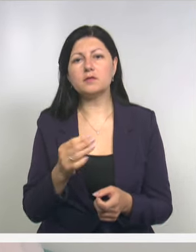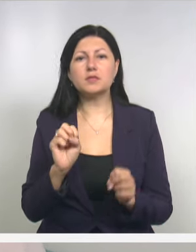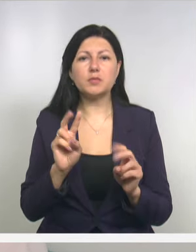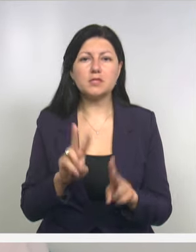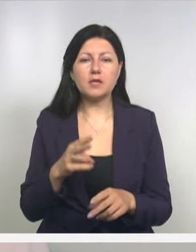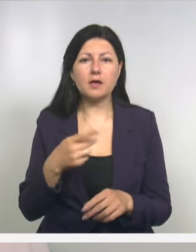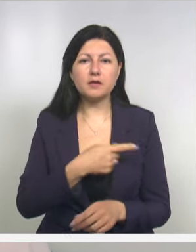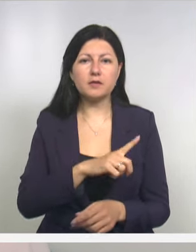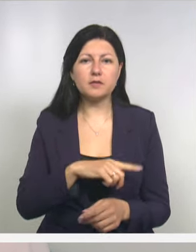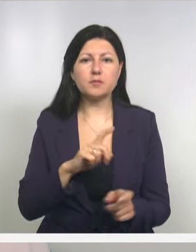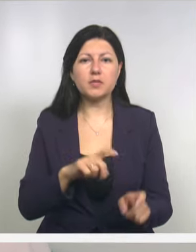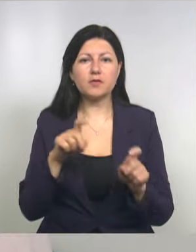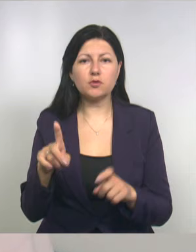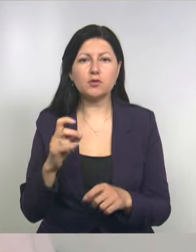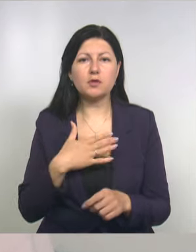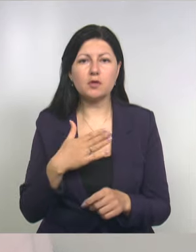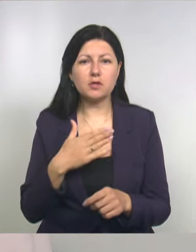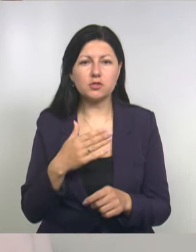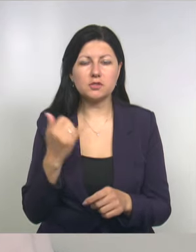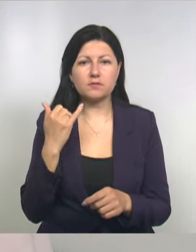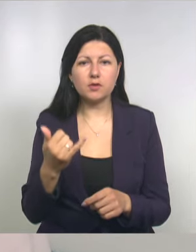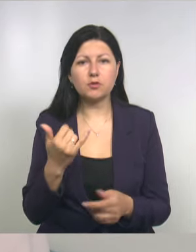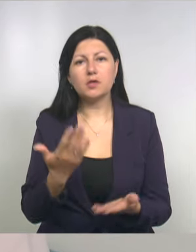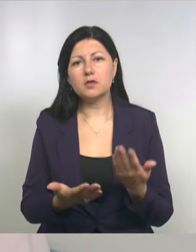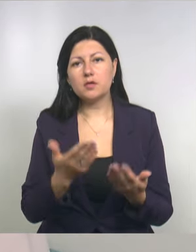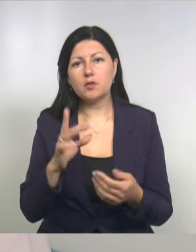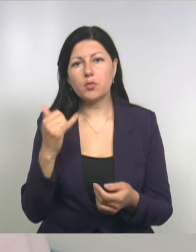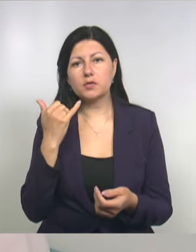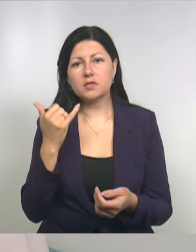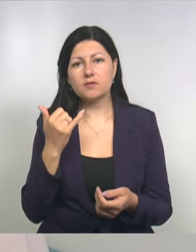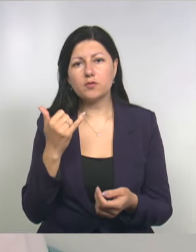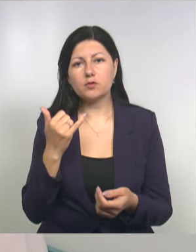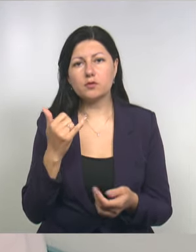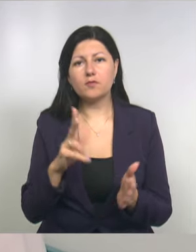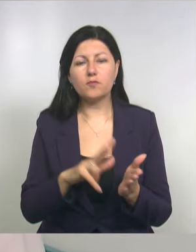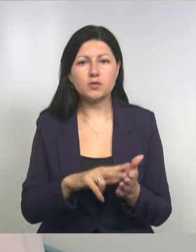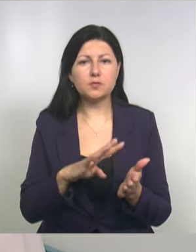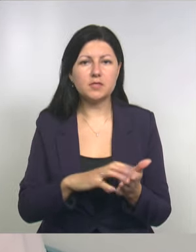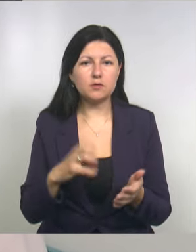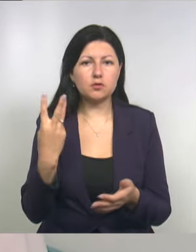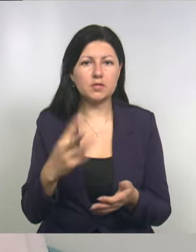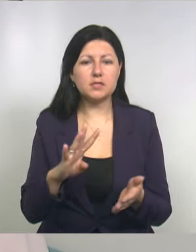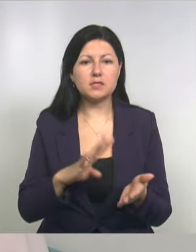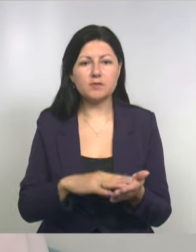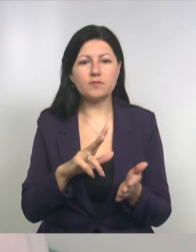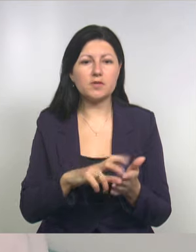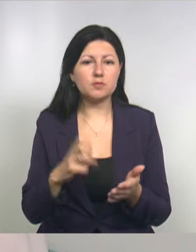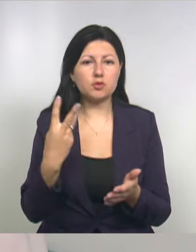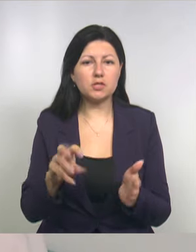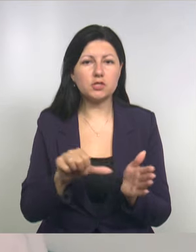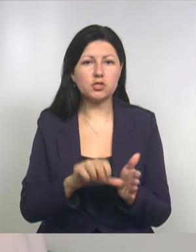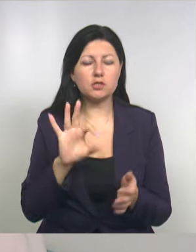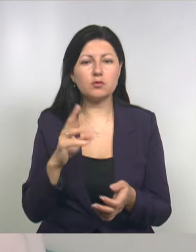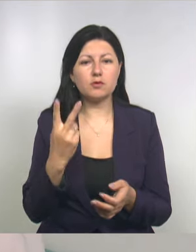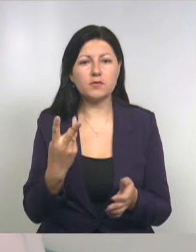специалист колл-центра переведет на наш звонок. Либо непосредственно по телефону 8 939